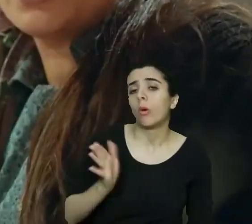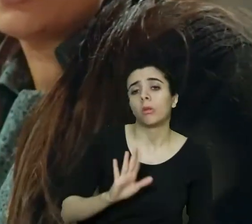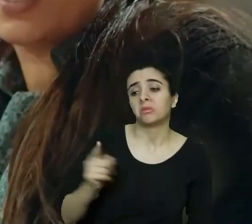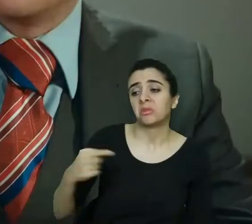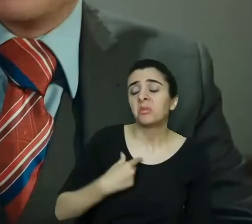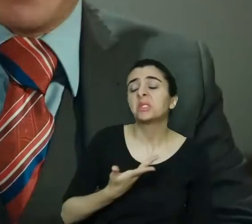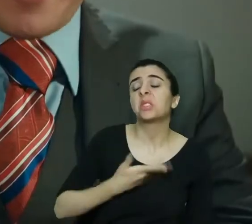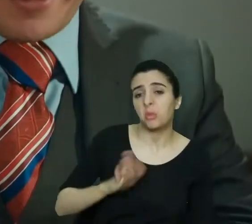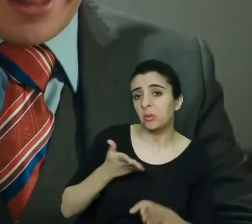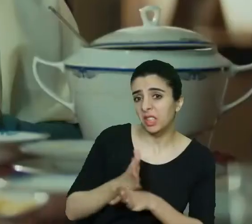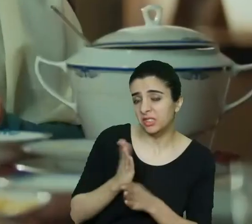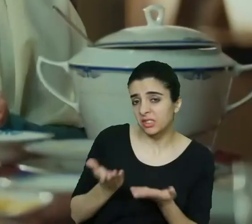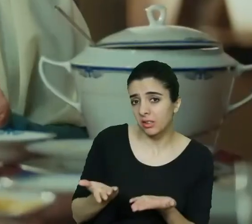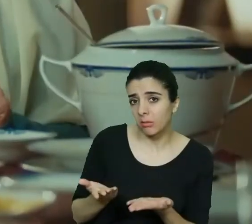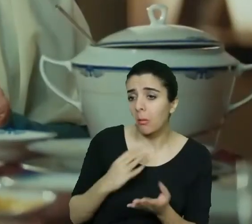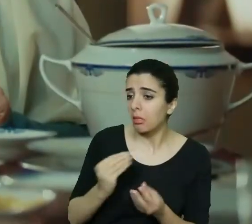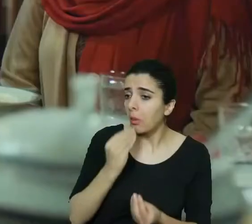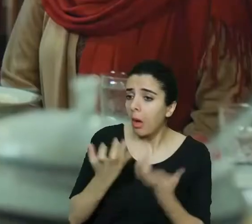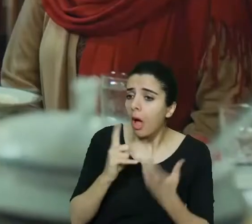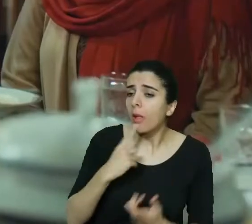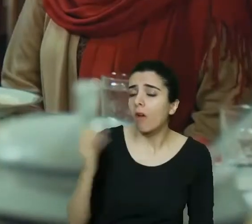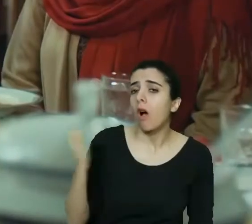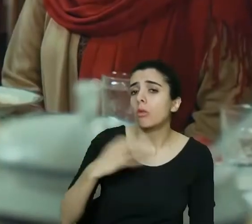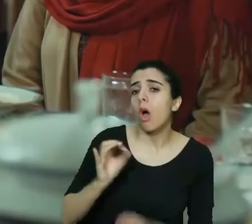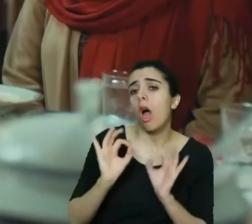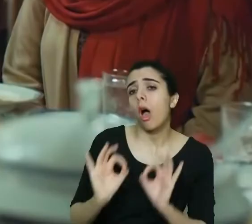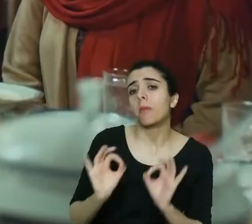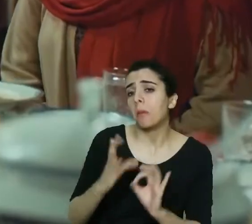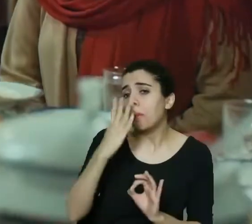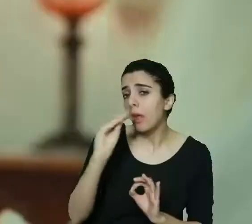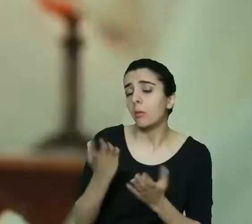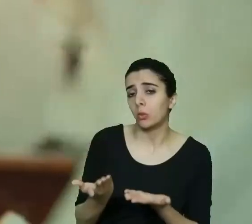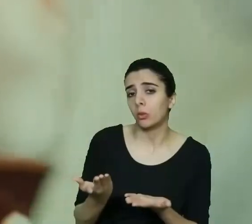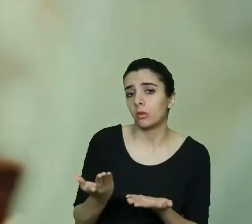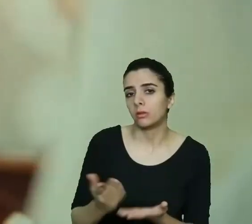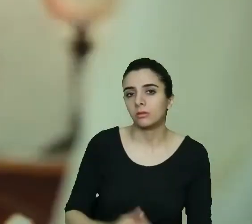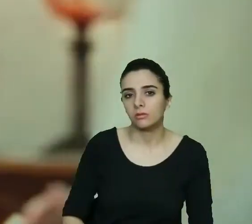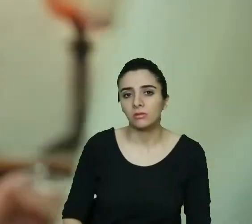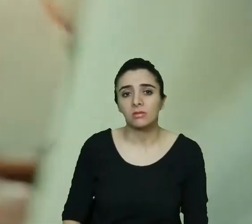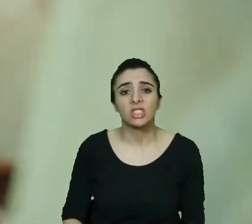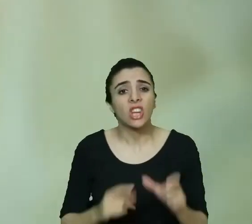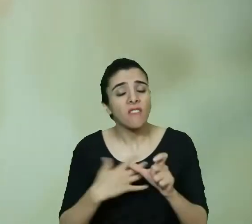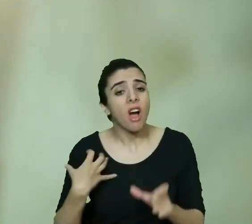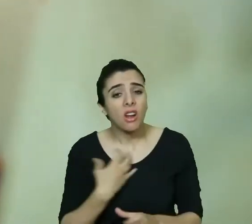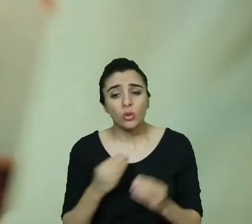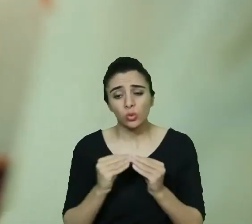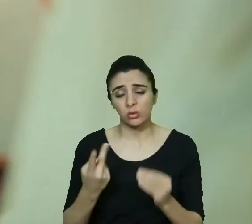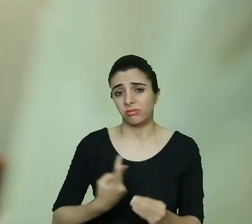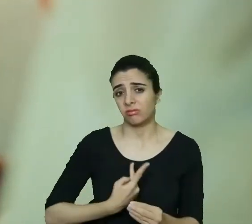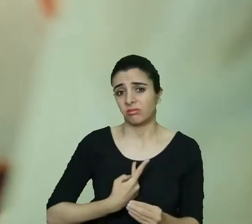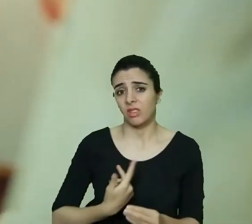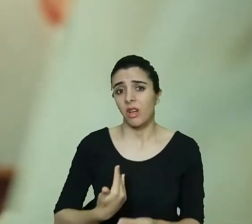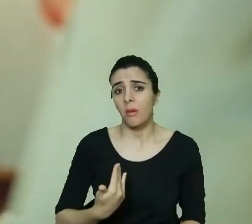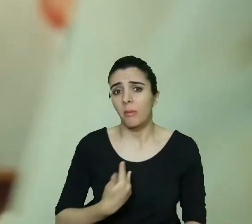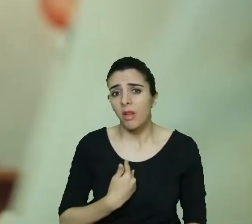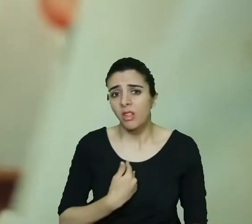artık beni hiç sevmiyorsun ha. Her yaptığıma bir kusur buluyorsun. Suratını astı. Şerife ana, suç bende.